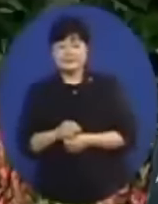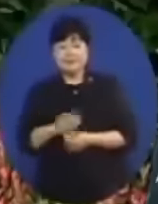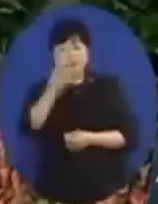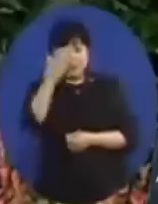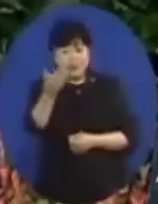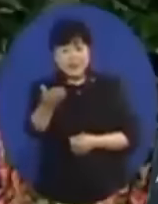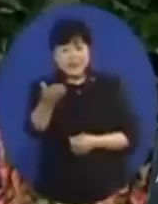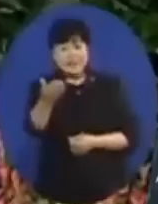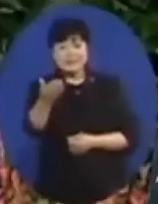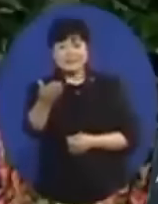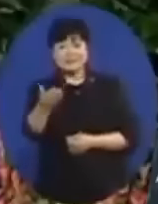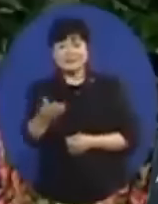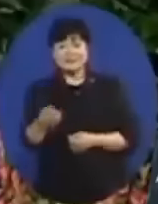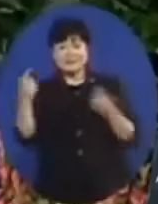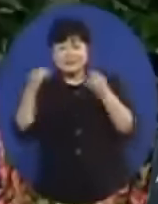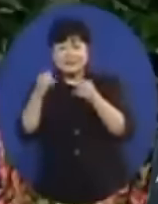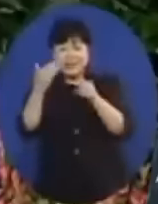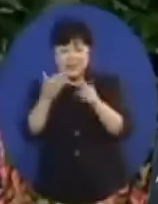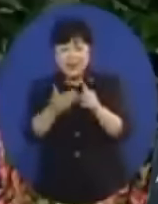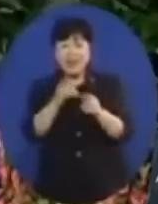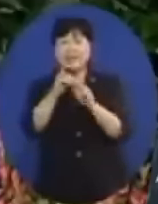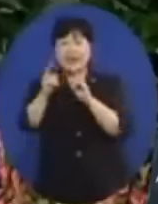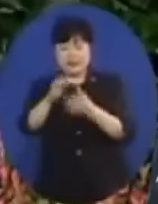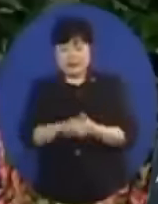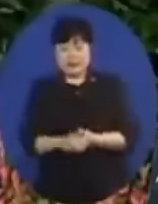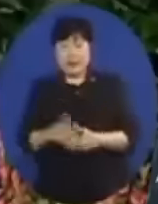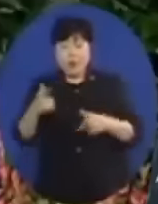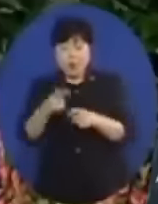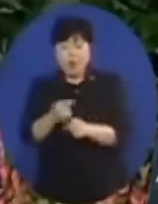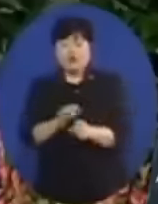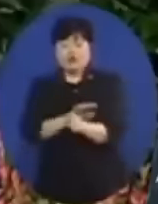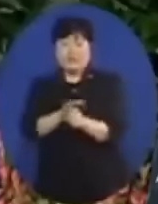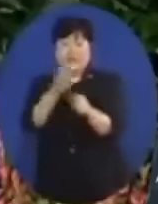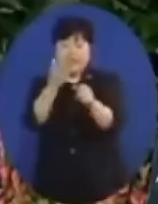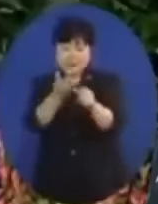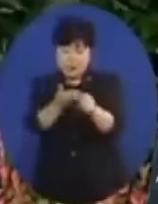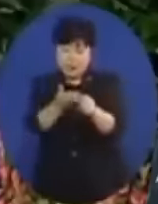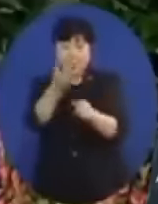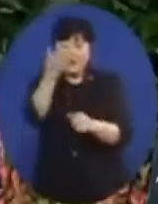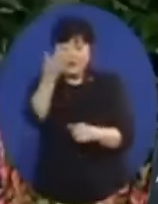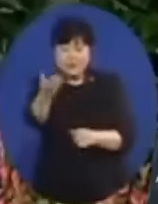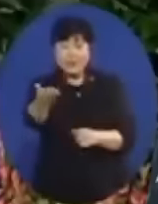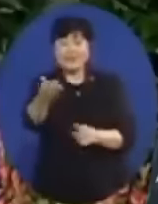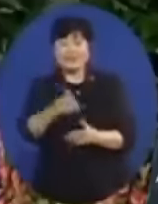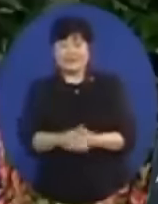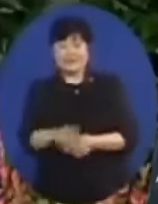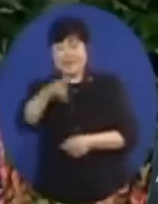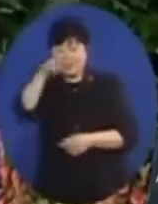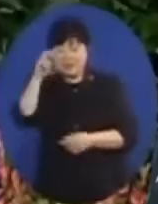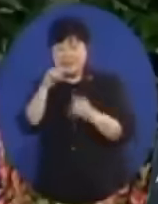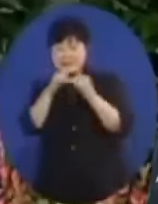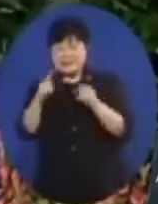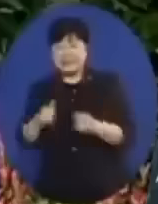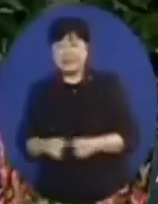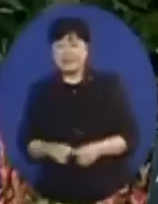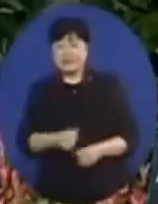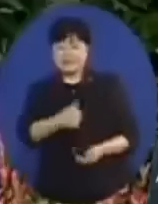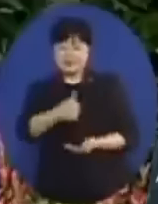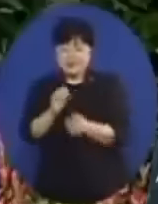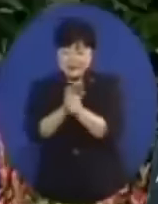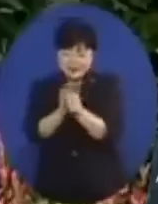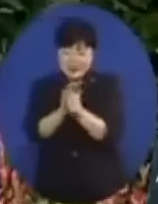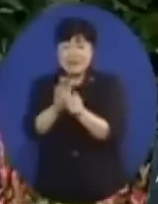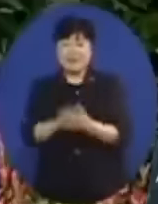너희 듣는 자에게 내가 이르노니 너희 원수를 사랑하며 너희를 미워하는 자를